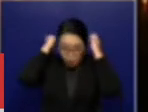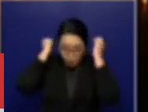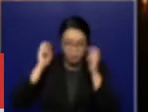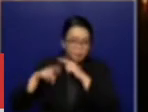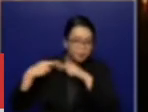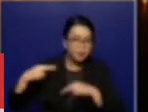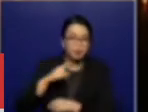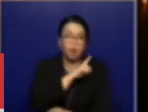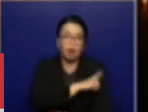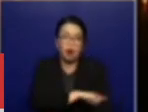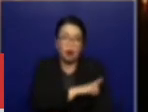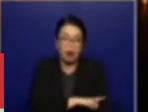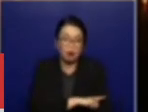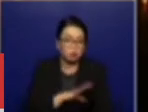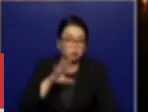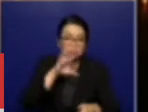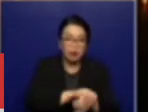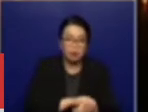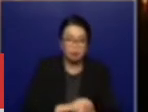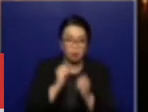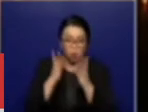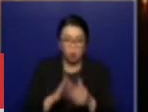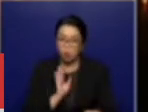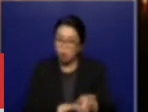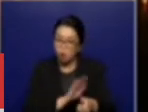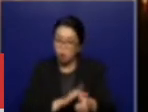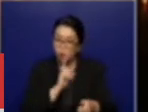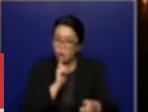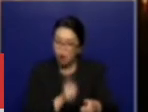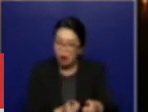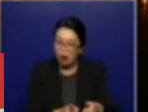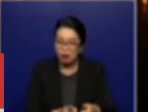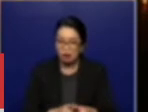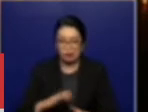พของตำรวจครับเข้าไปกดดันคุณครู